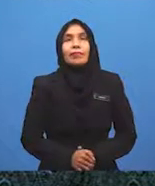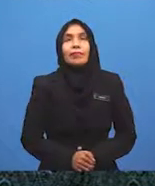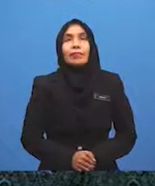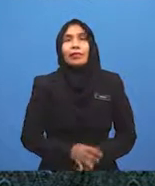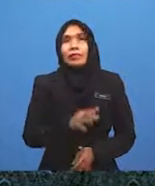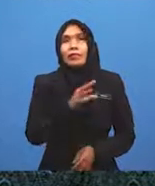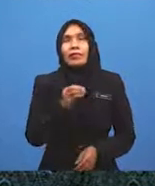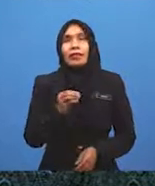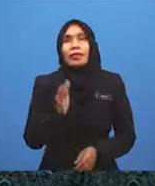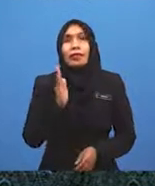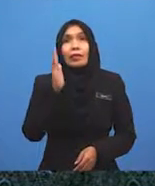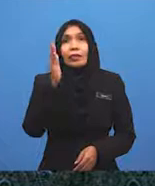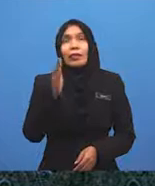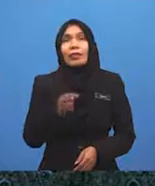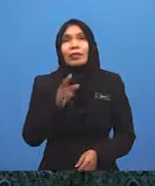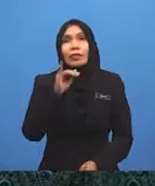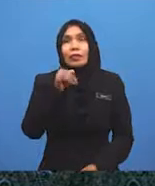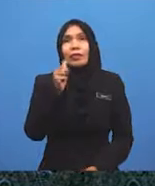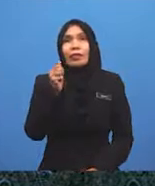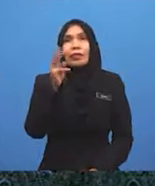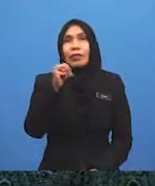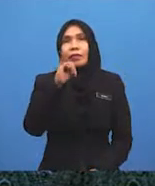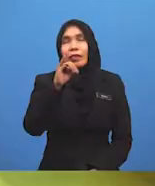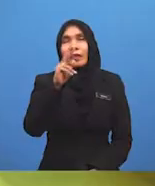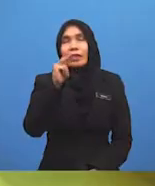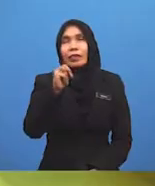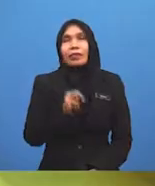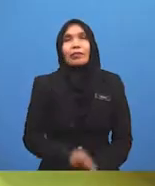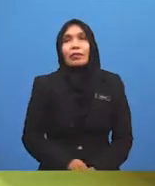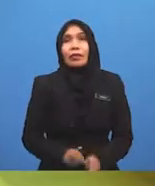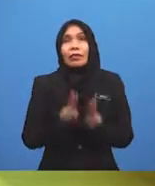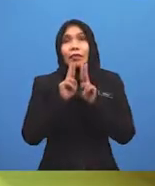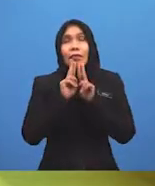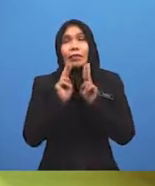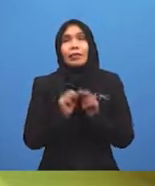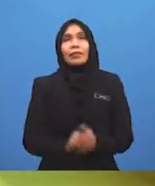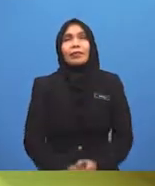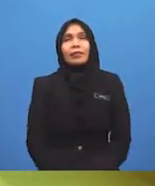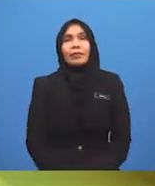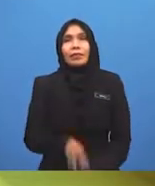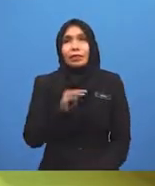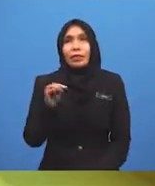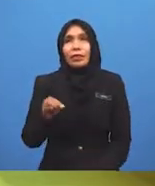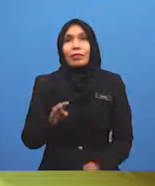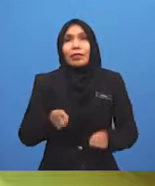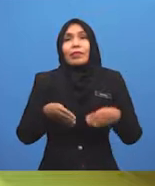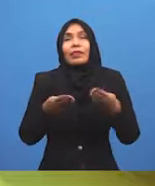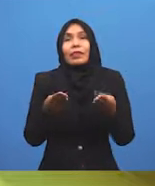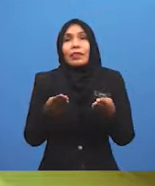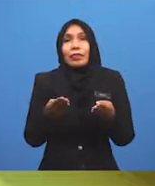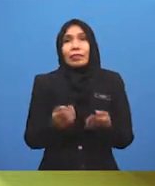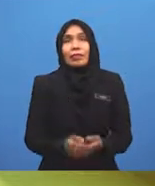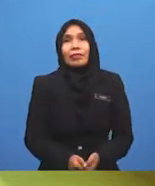menjamin keamanan dan keharmonian. Murid-murid, bagaimanakah setakat ini? Faham